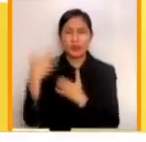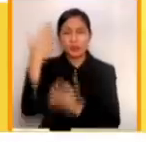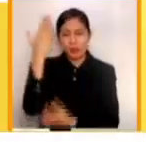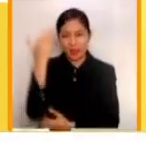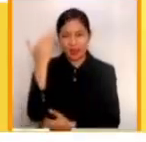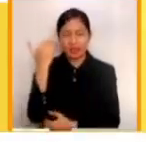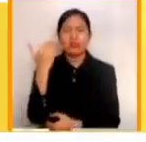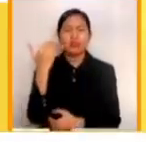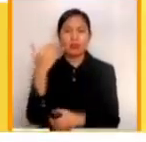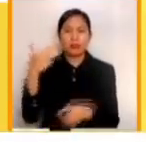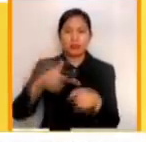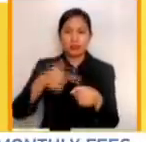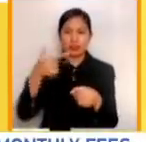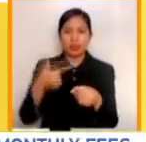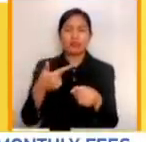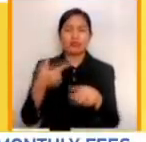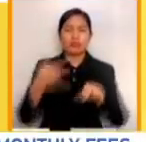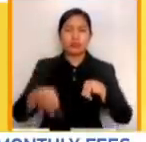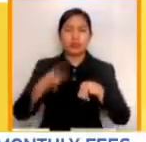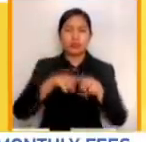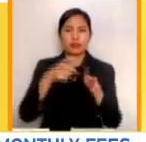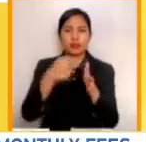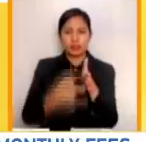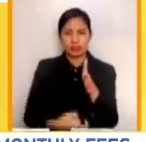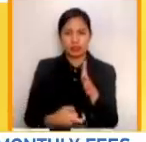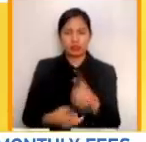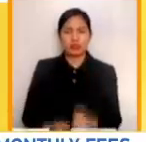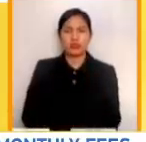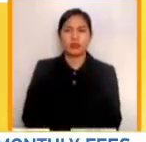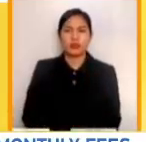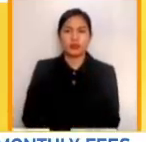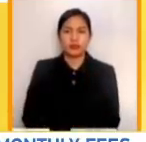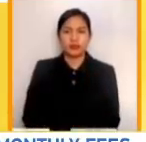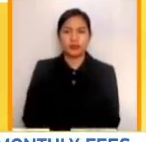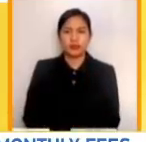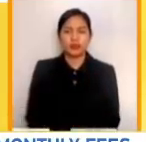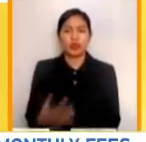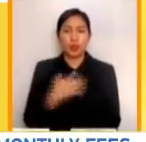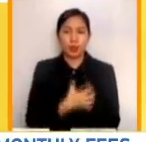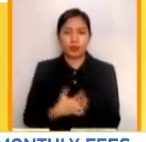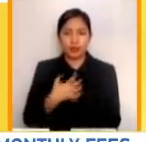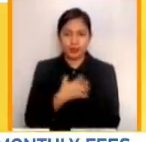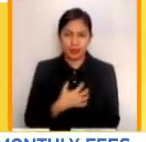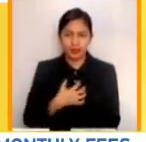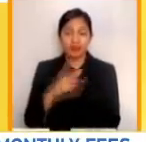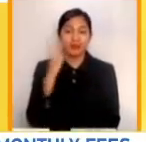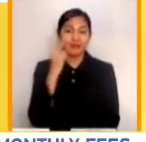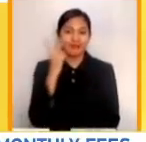at auto LPG. Sa kanilang ang kanilang sentimiento sa unang balita ni Corinne Katibaya.